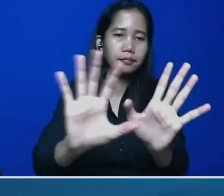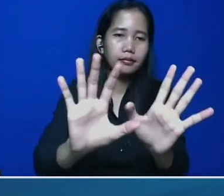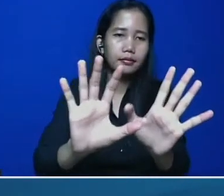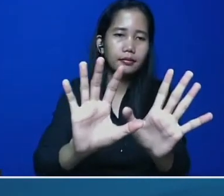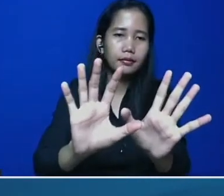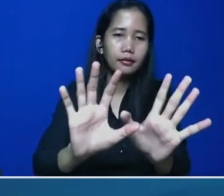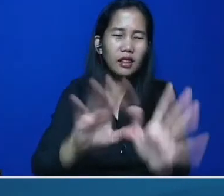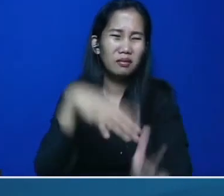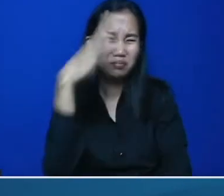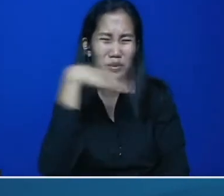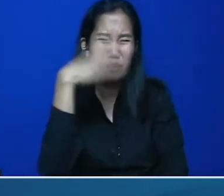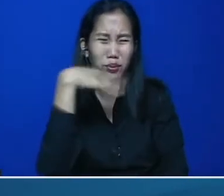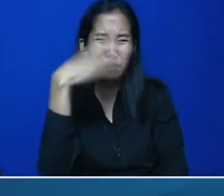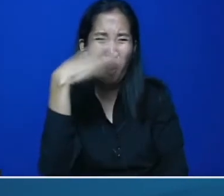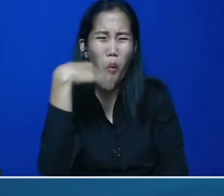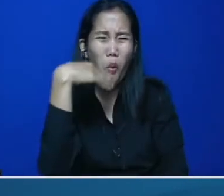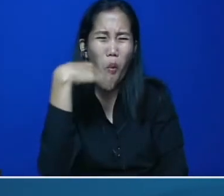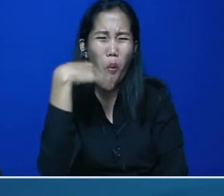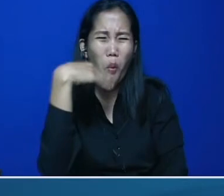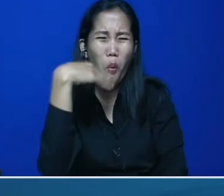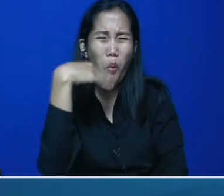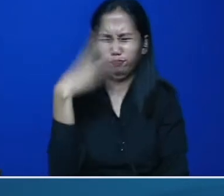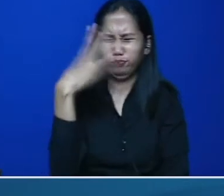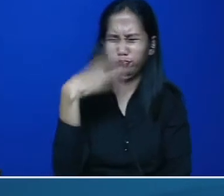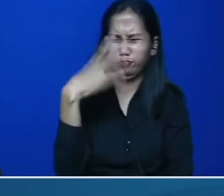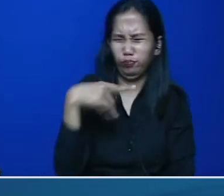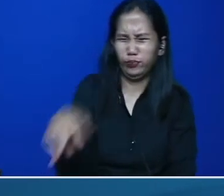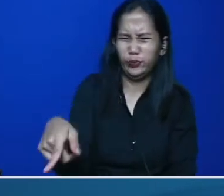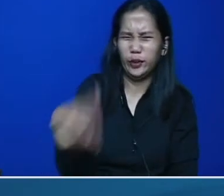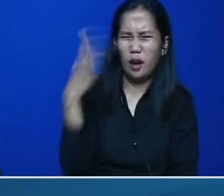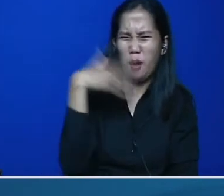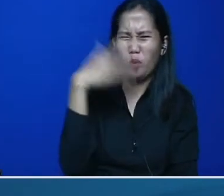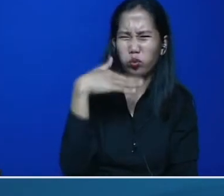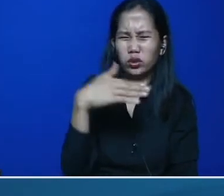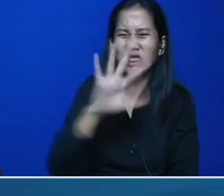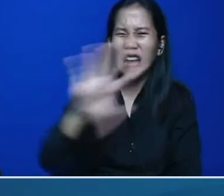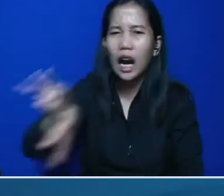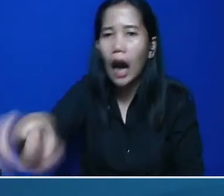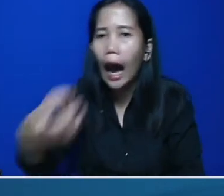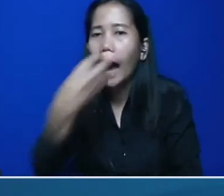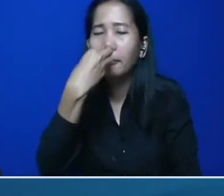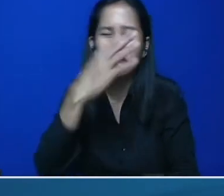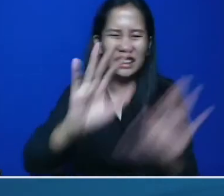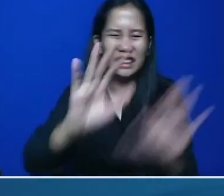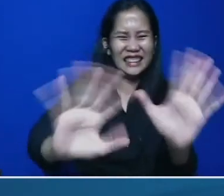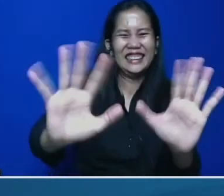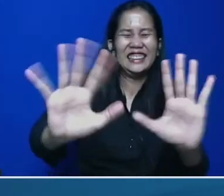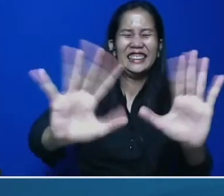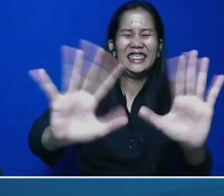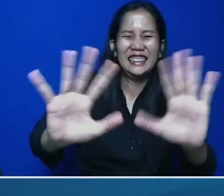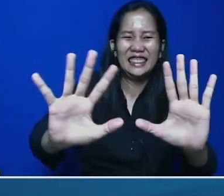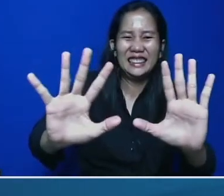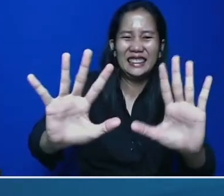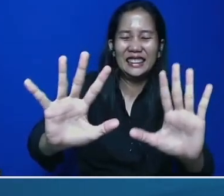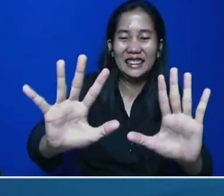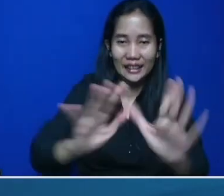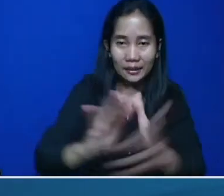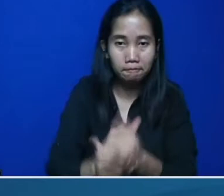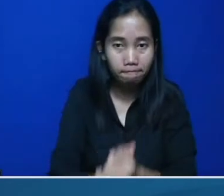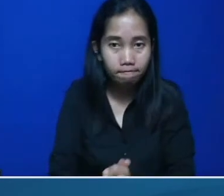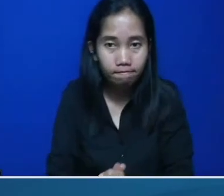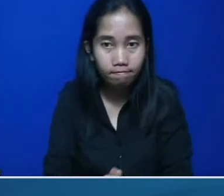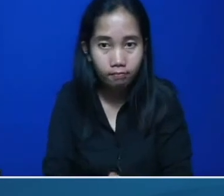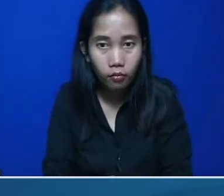yang tidak bersirip dan tidak bersisik di dalam air adalah